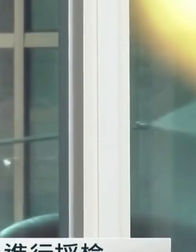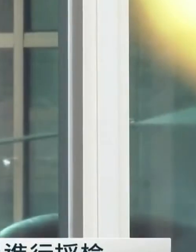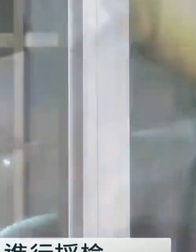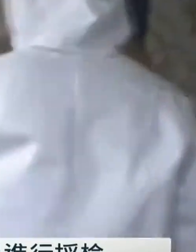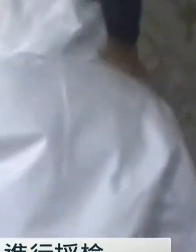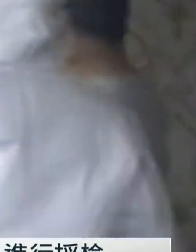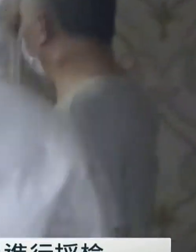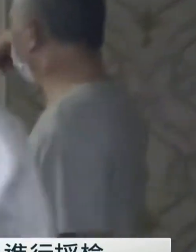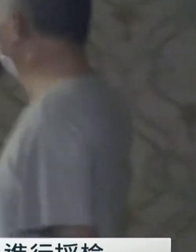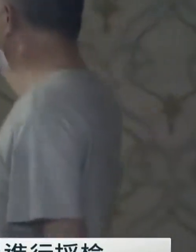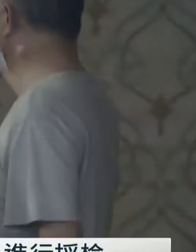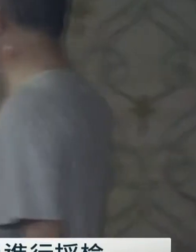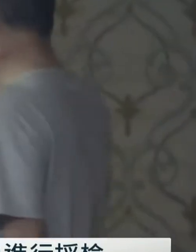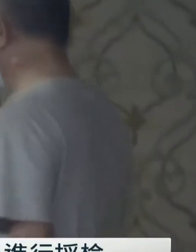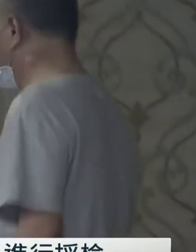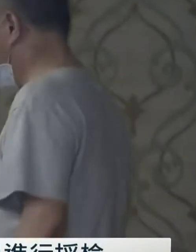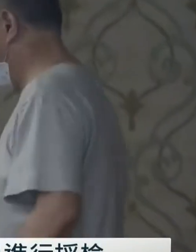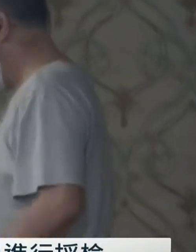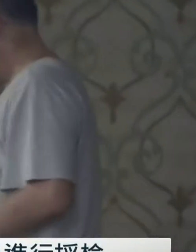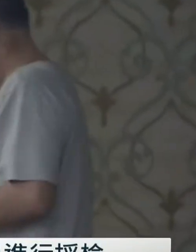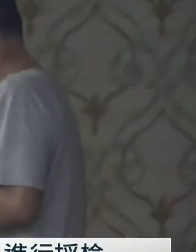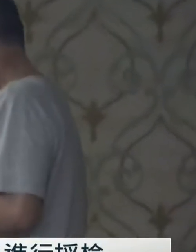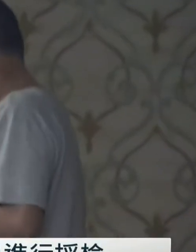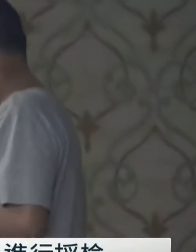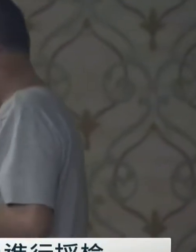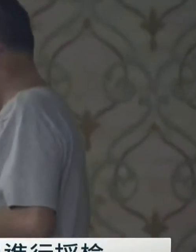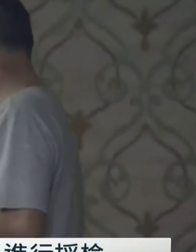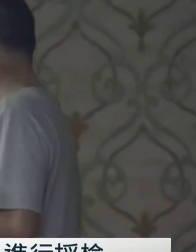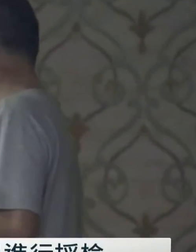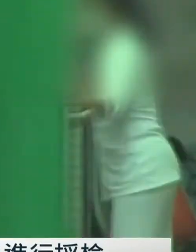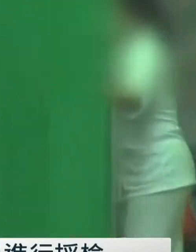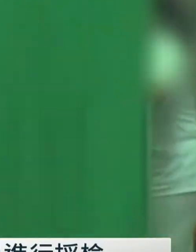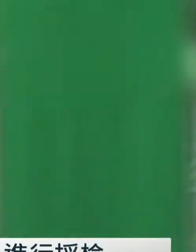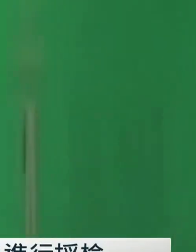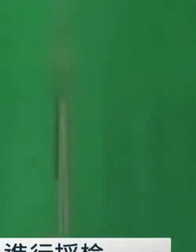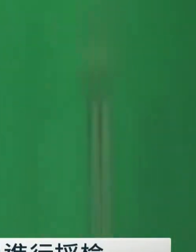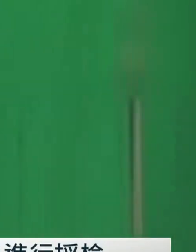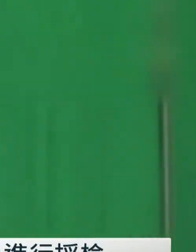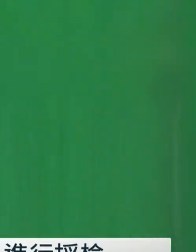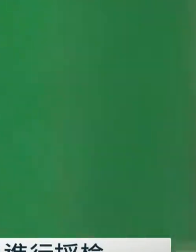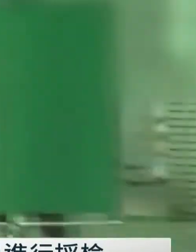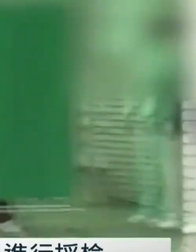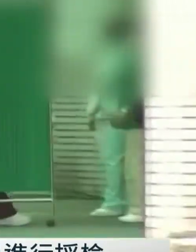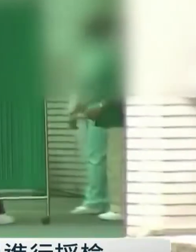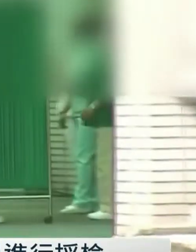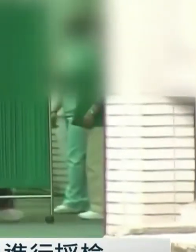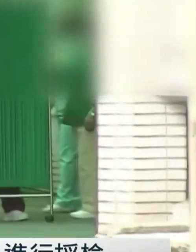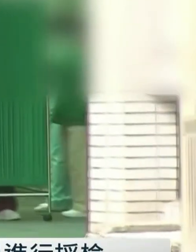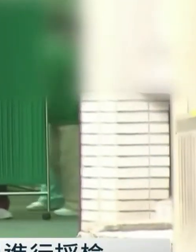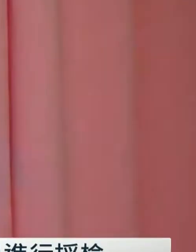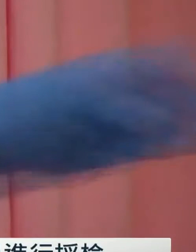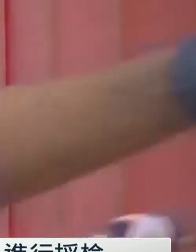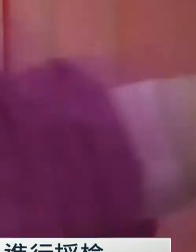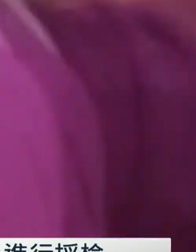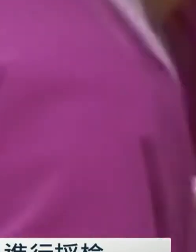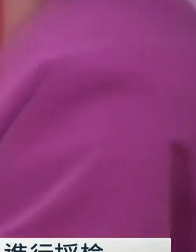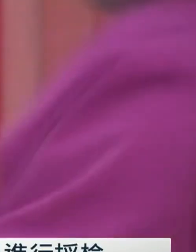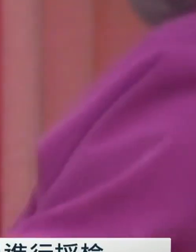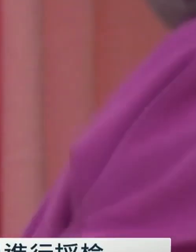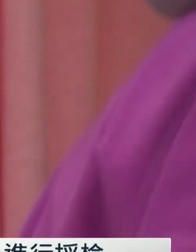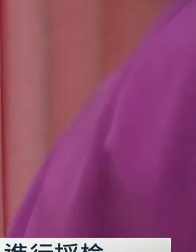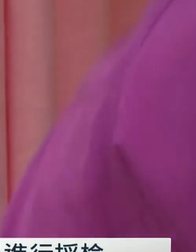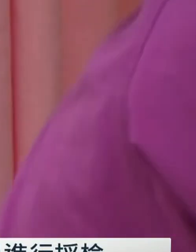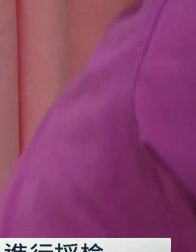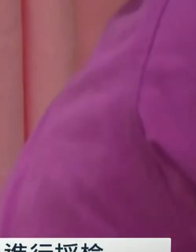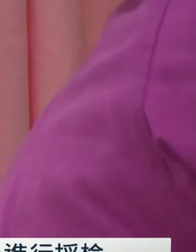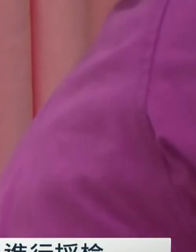疫情扩散，屏东芳寮医院是感染印度 Delta 病毒确诊者足迹高度重叠的场域，在28号也